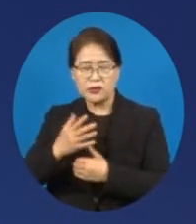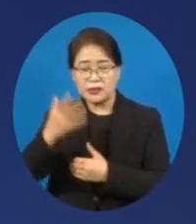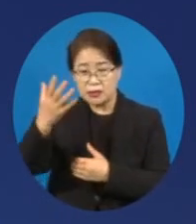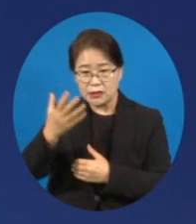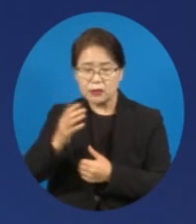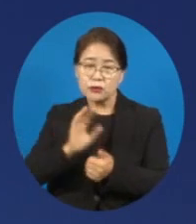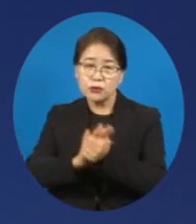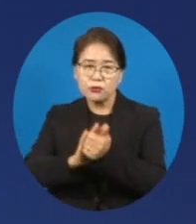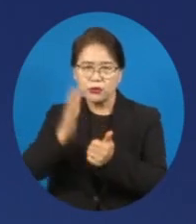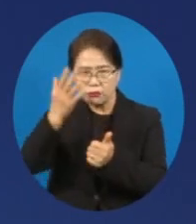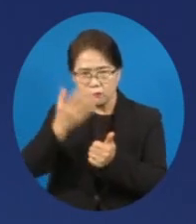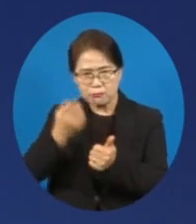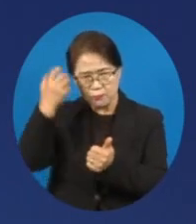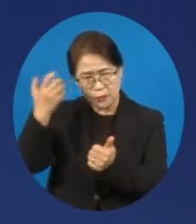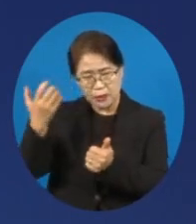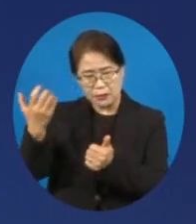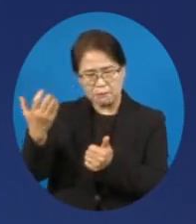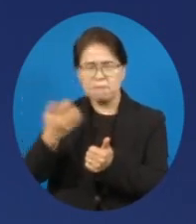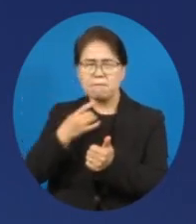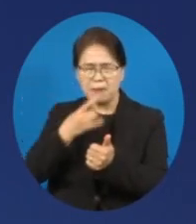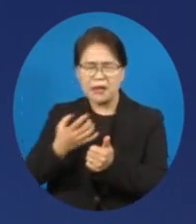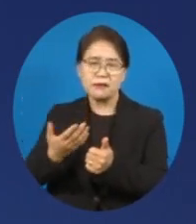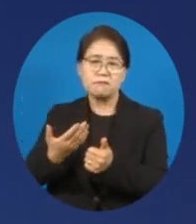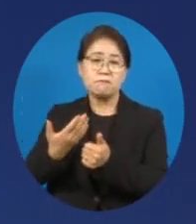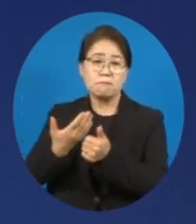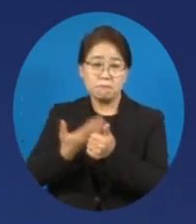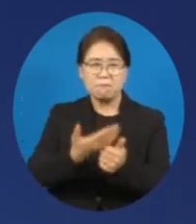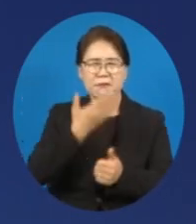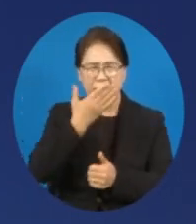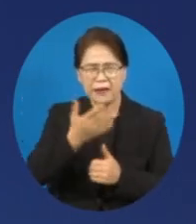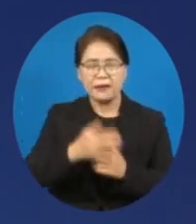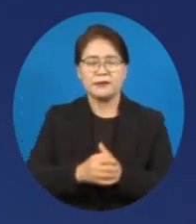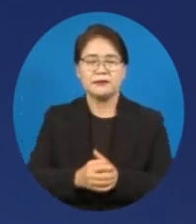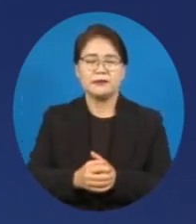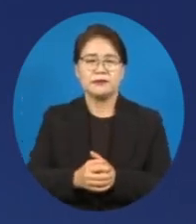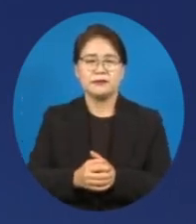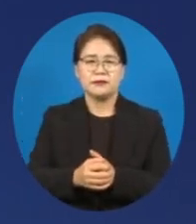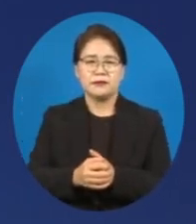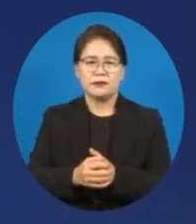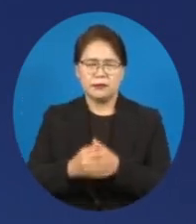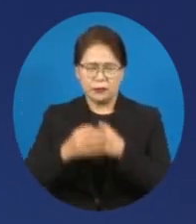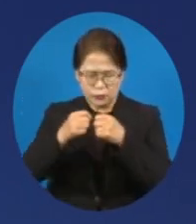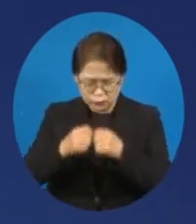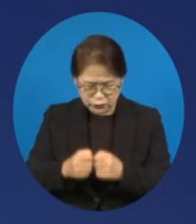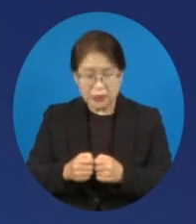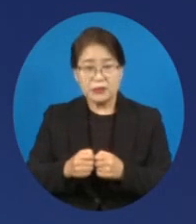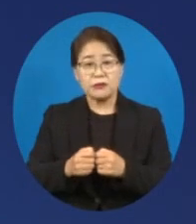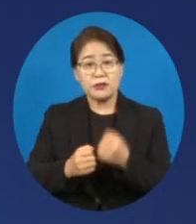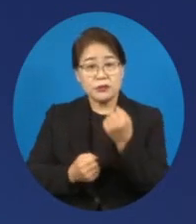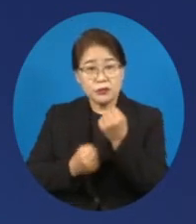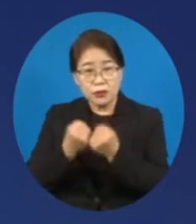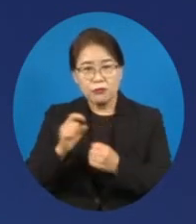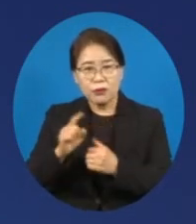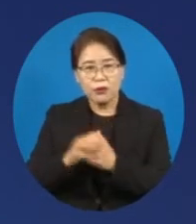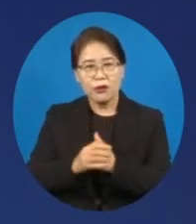우리에게 주실 수 있다는 얘기입니다 그럼 이걸 좀 더 이제 구체적으로 알려면